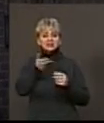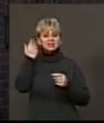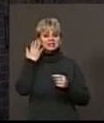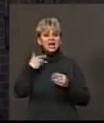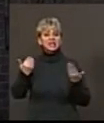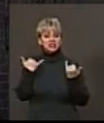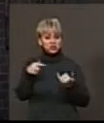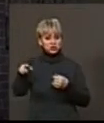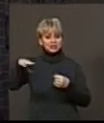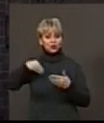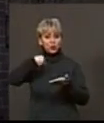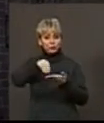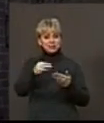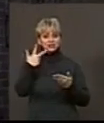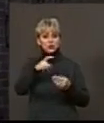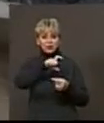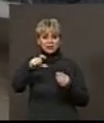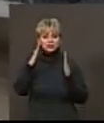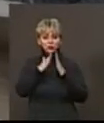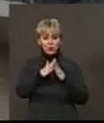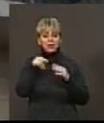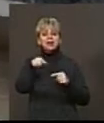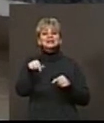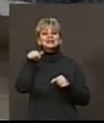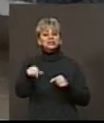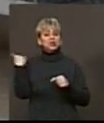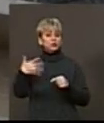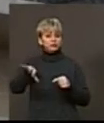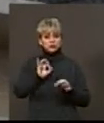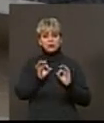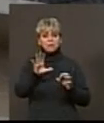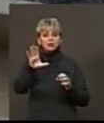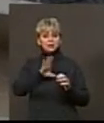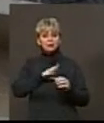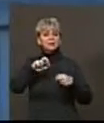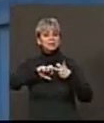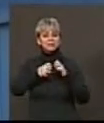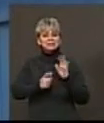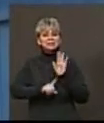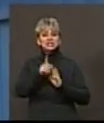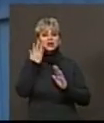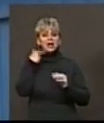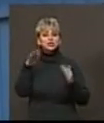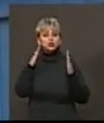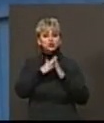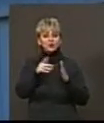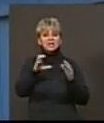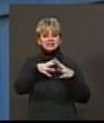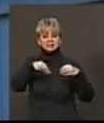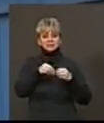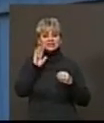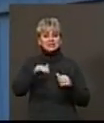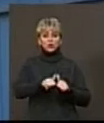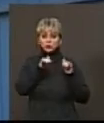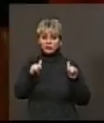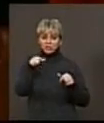когда нынешняя соседка купила 3-этажный особняк. Тогда ее все устраивало. Проблемы начались, когда дом семьи Сарксян стал